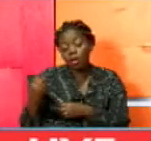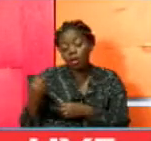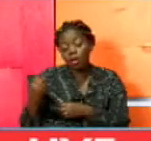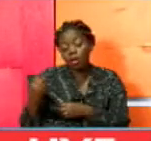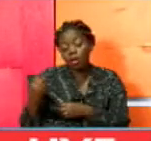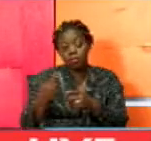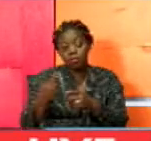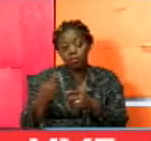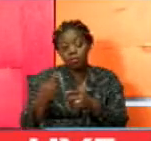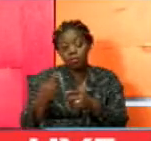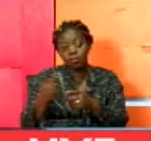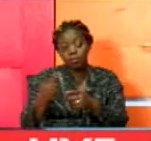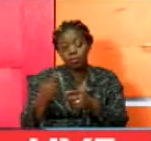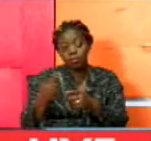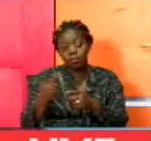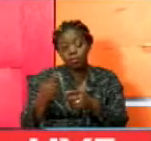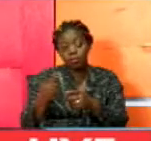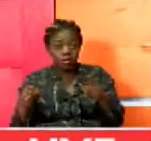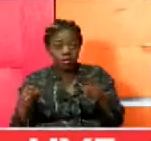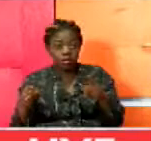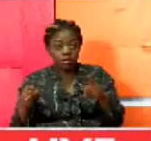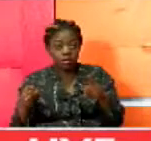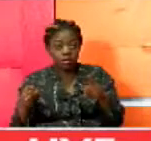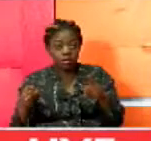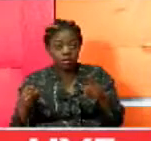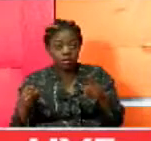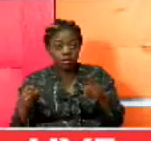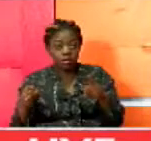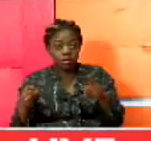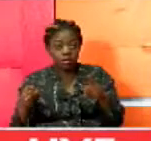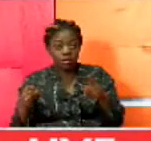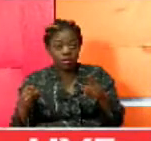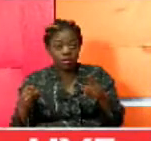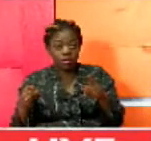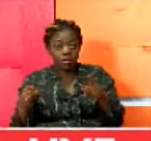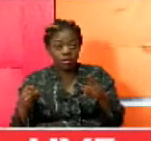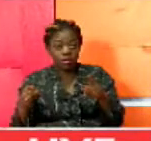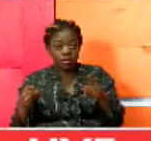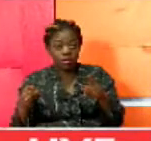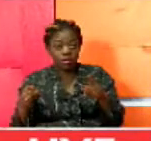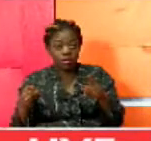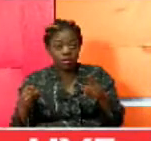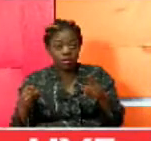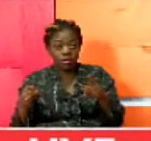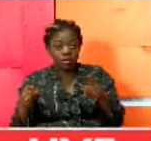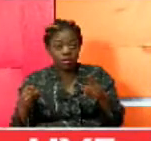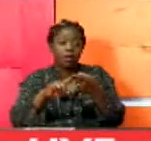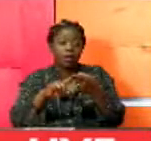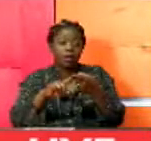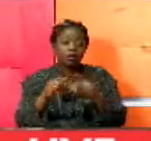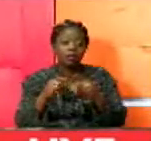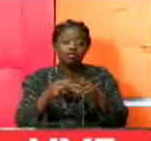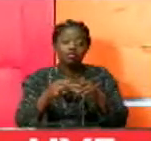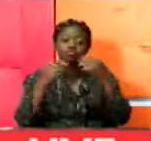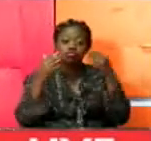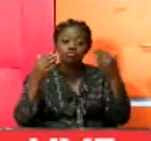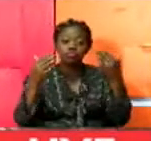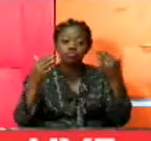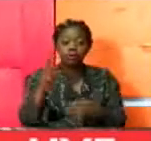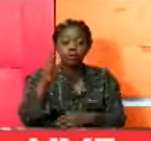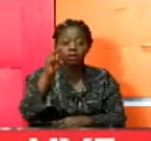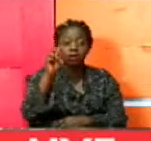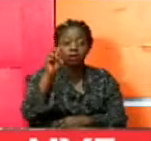mu bizigo yatandika obwaka yungirizibwe motoka oluvannyuma lw'okukwatibwako mukwano gwe era asiimye nnyo Muhammad